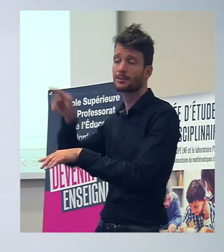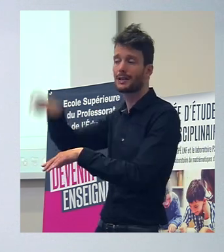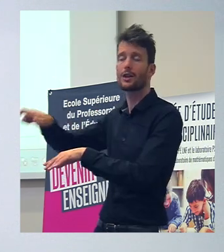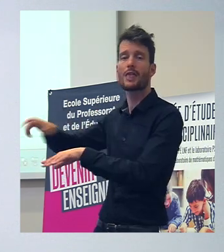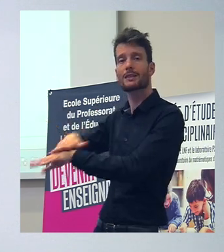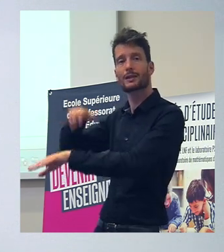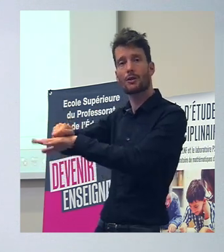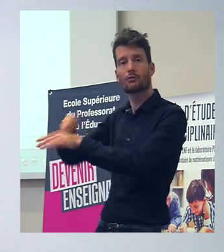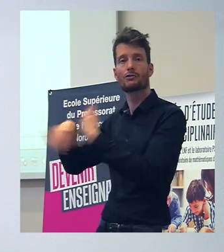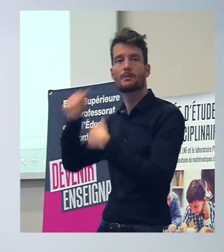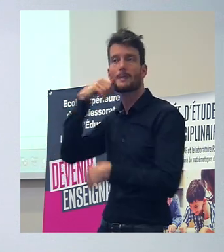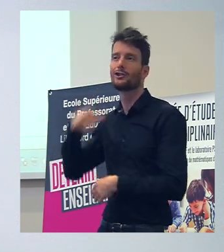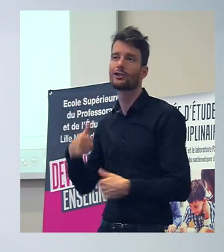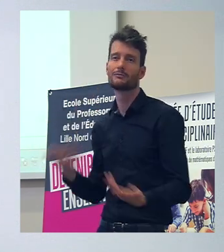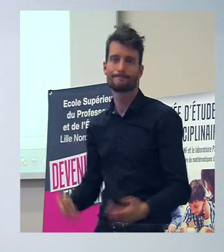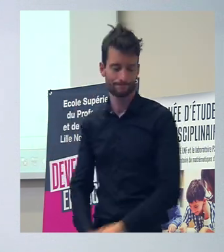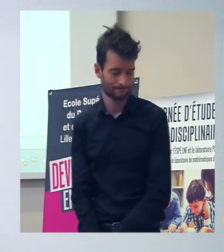Belgique. Voilà.